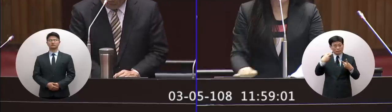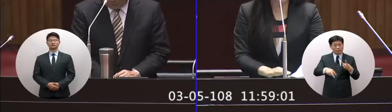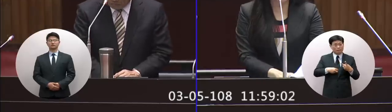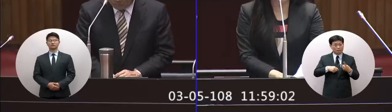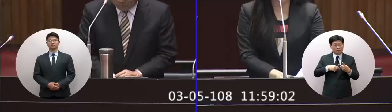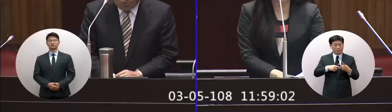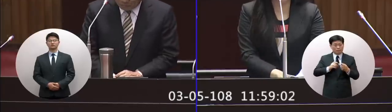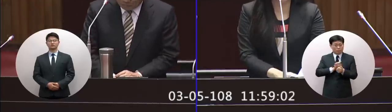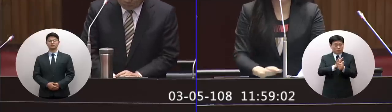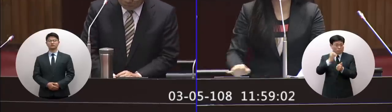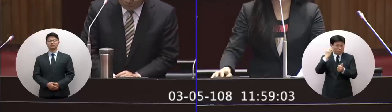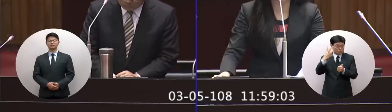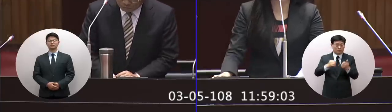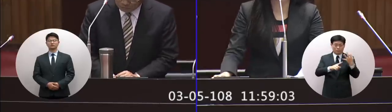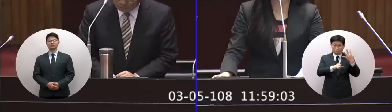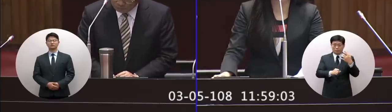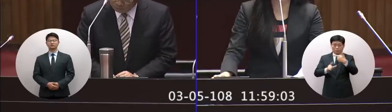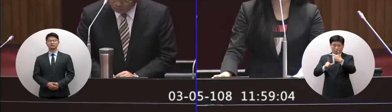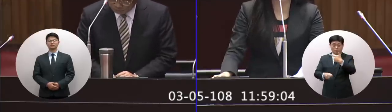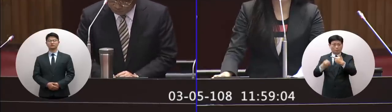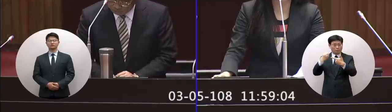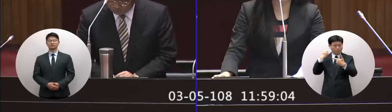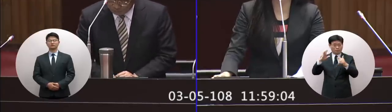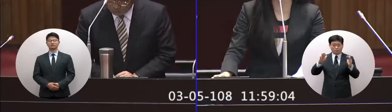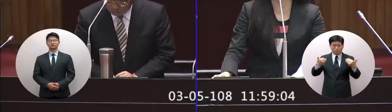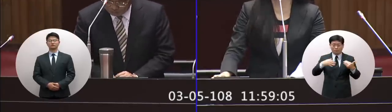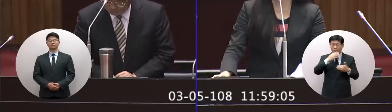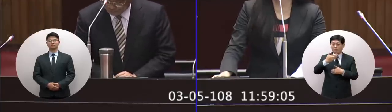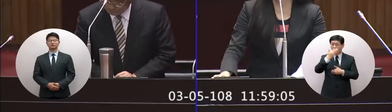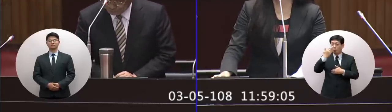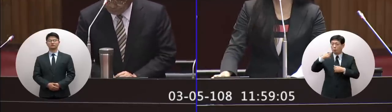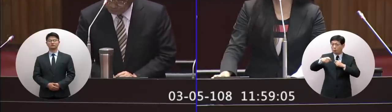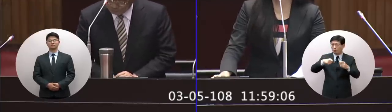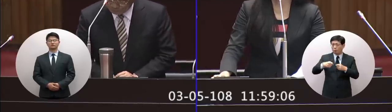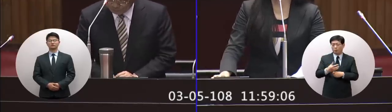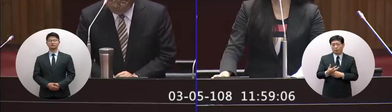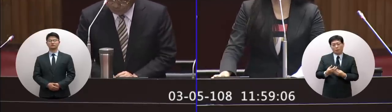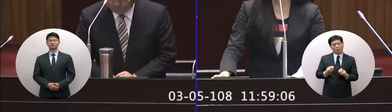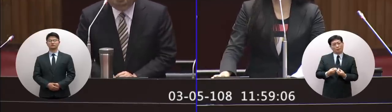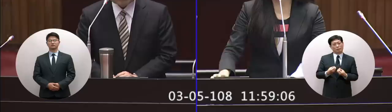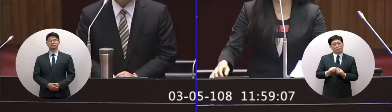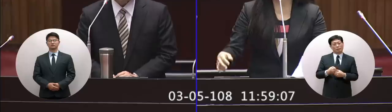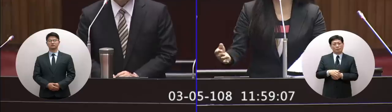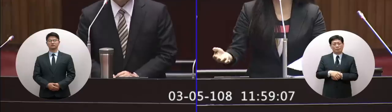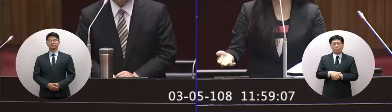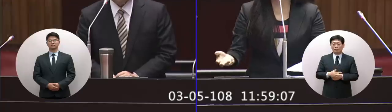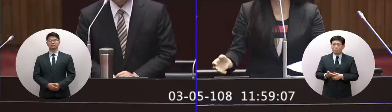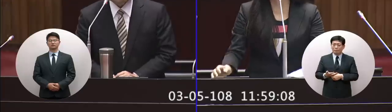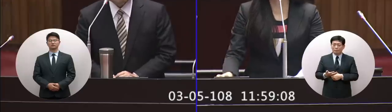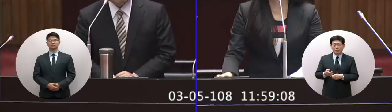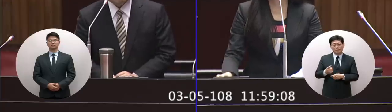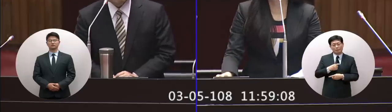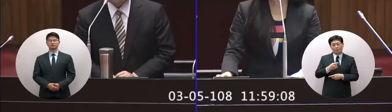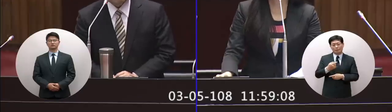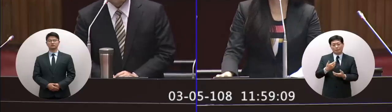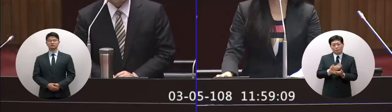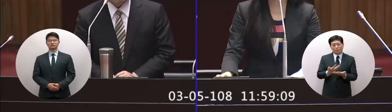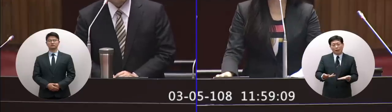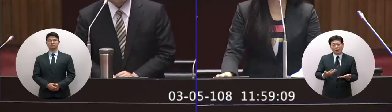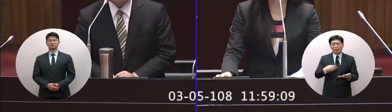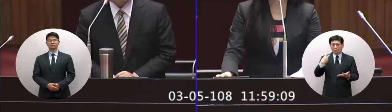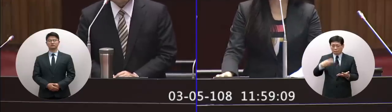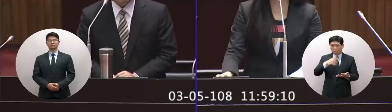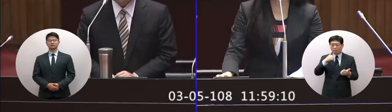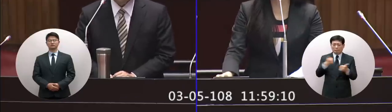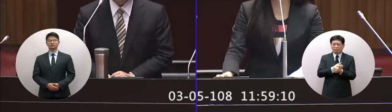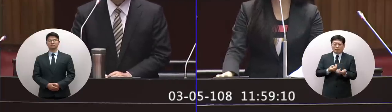续推出这个4到6月的新春旅游方案哈。那这个他们又不晓得后面还要垫